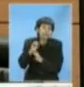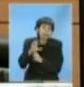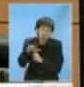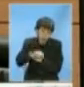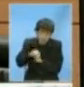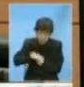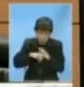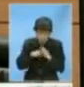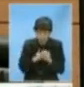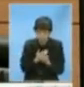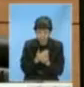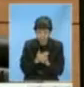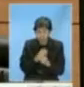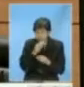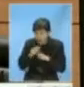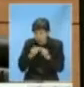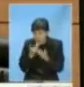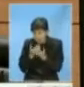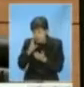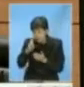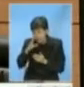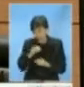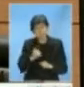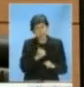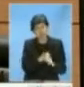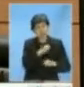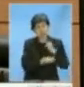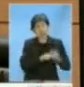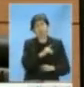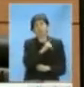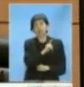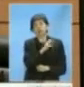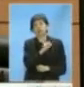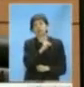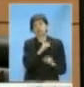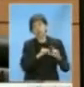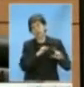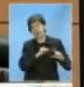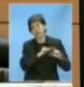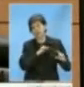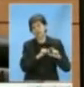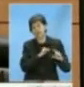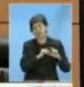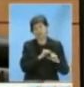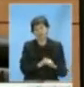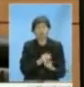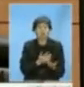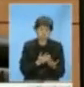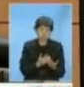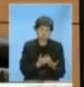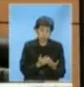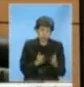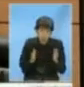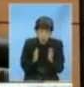มาขาย 101บาทกินส่วนต่างไปตันละประมาณ20,000กว่าบาท